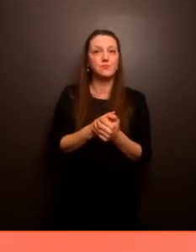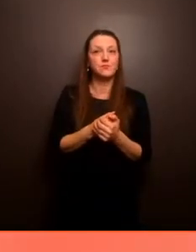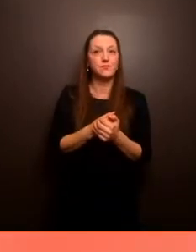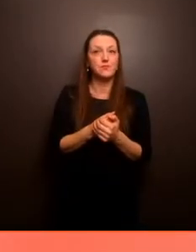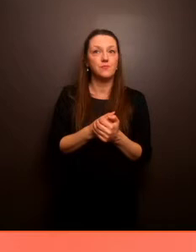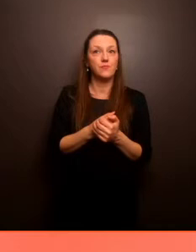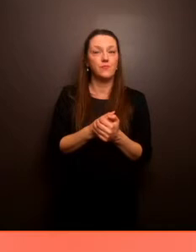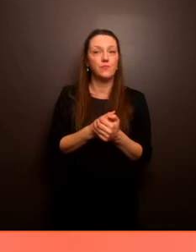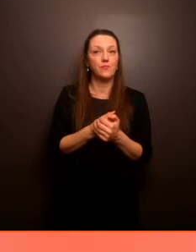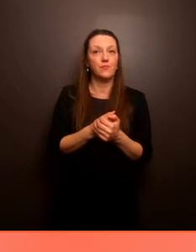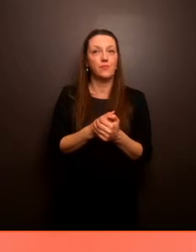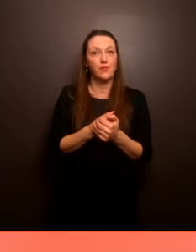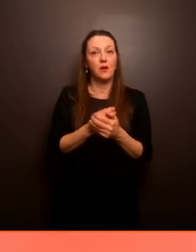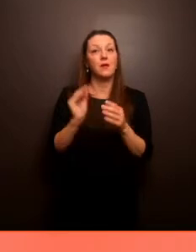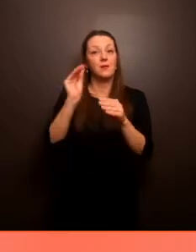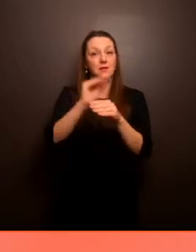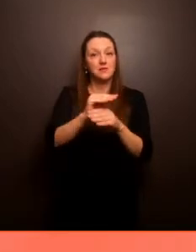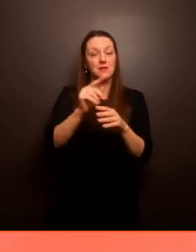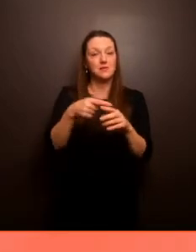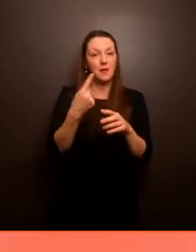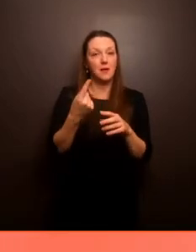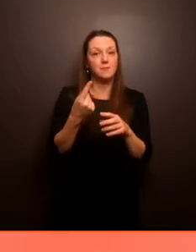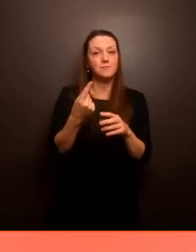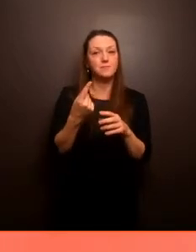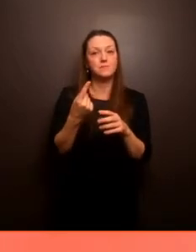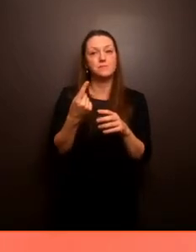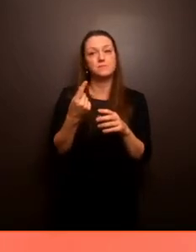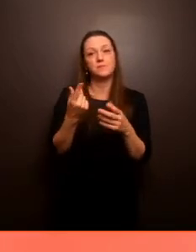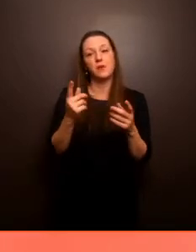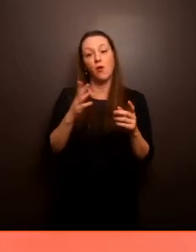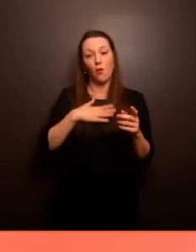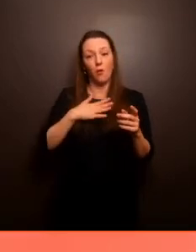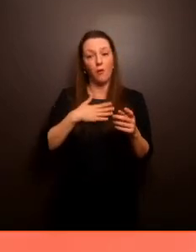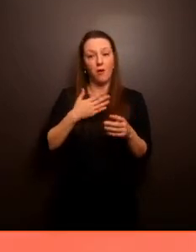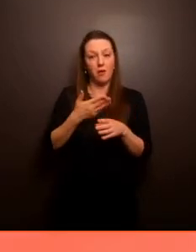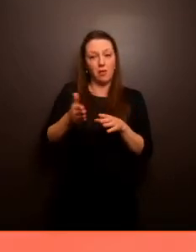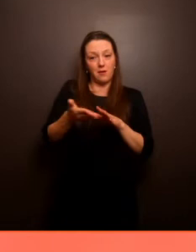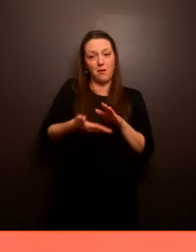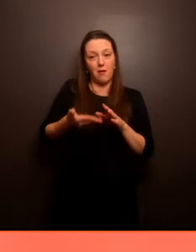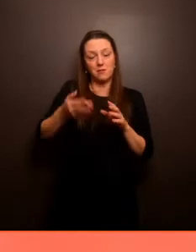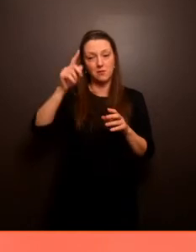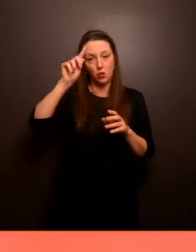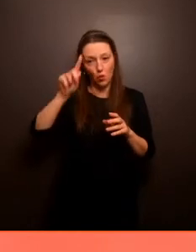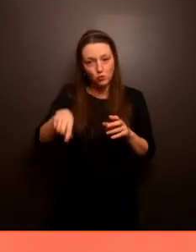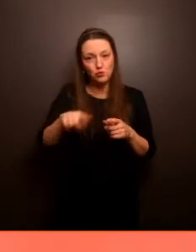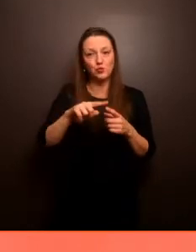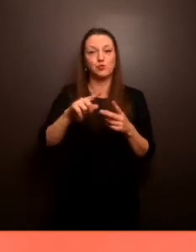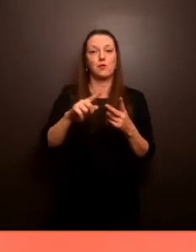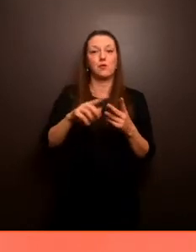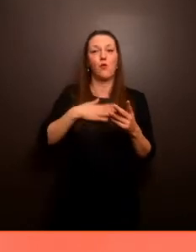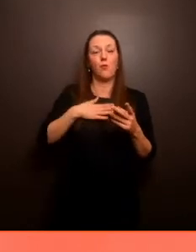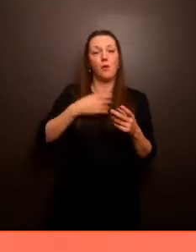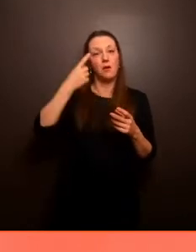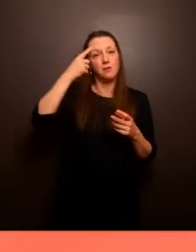et lisaks sellele, mis on meie sellised erialased oskused ja teadmised,